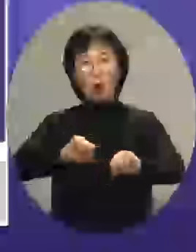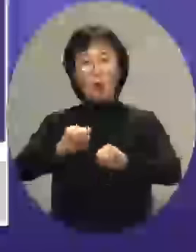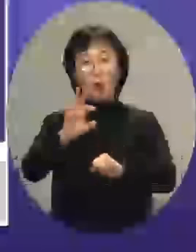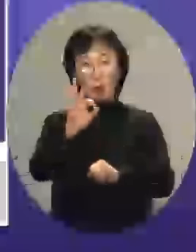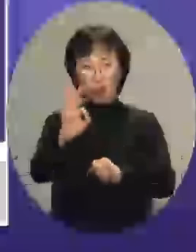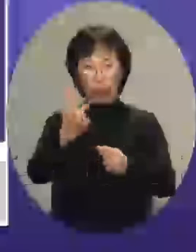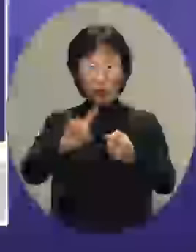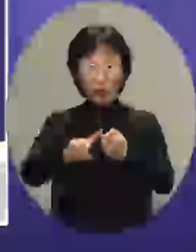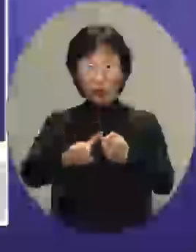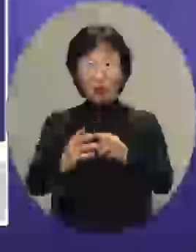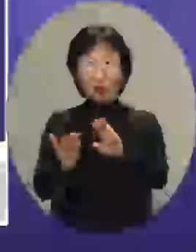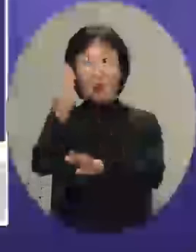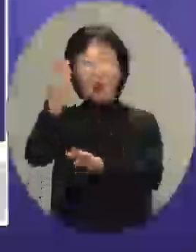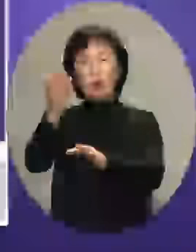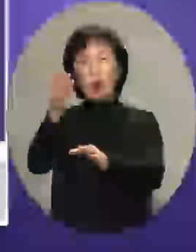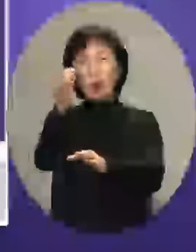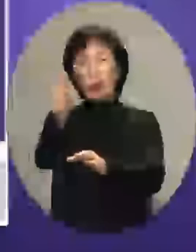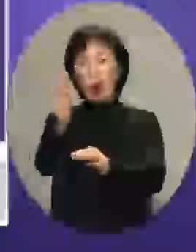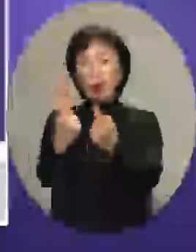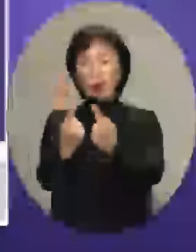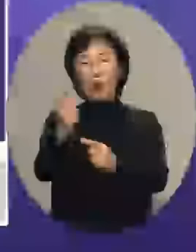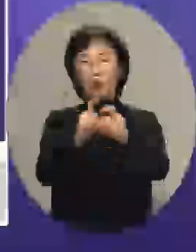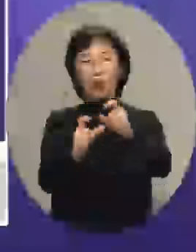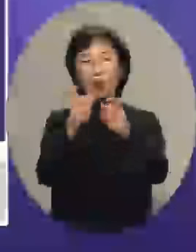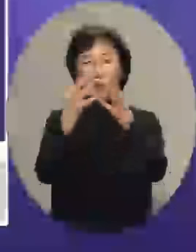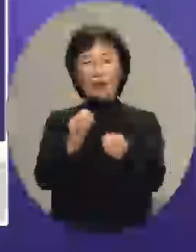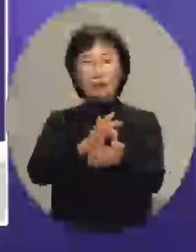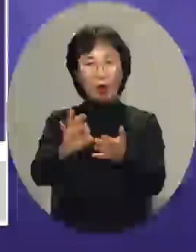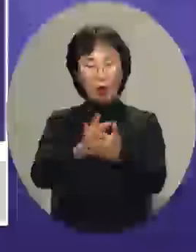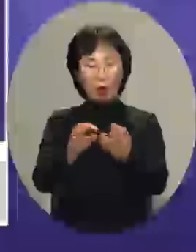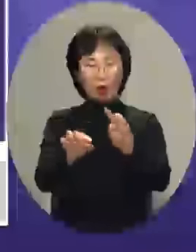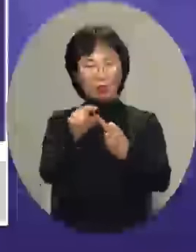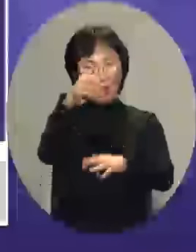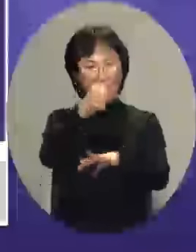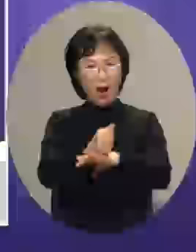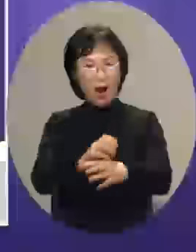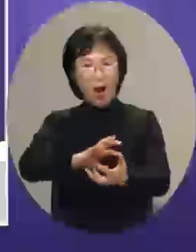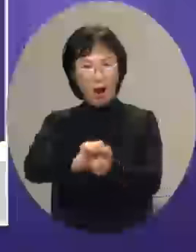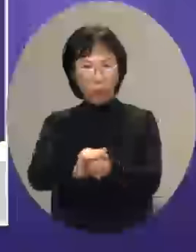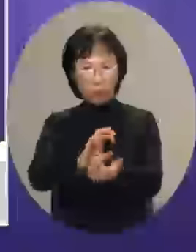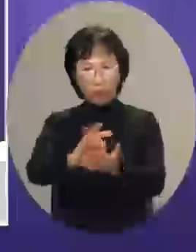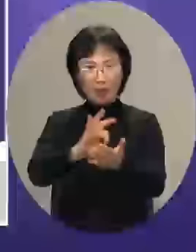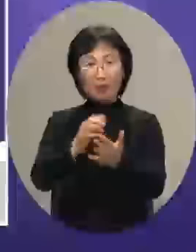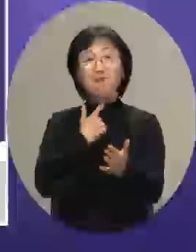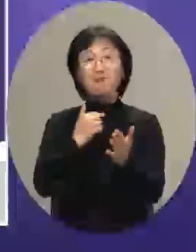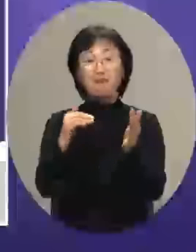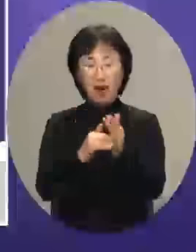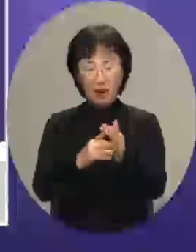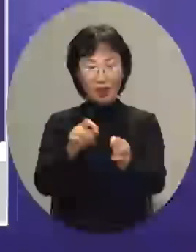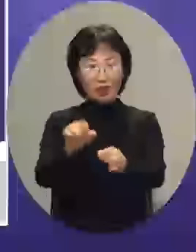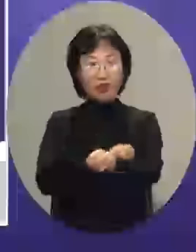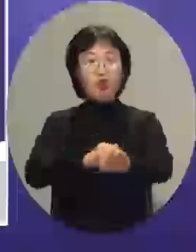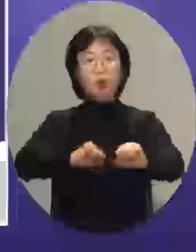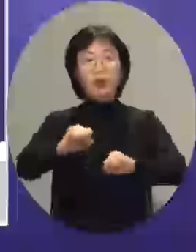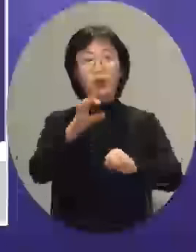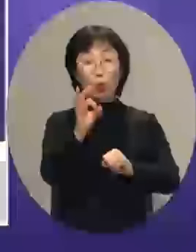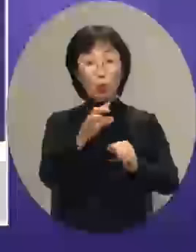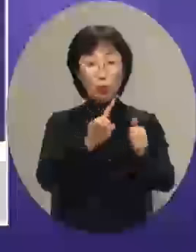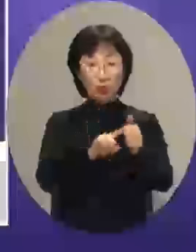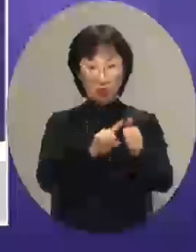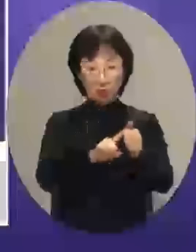전임 고검장보다 훨씬 많이 썼고 연말에 몰아쓰기 한 것으로 확인됐는데요. 특수활동비는